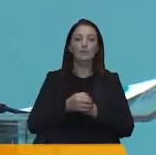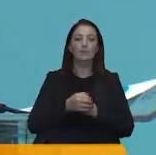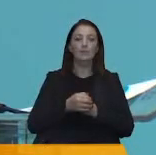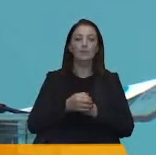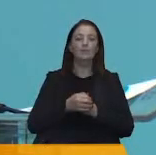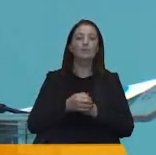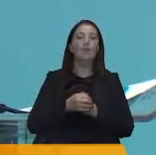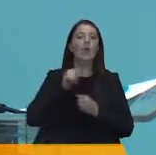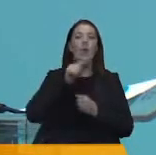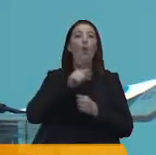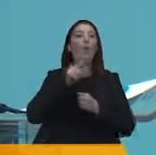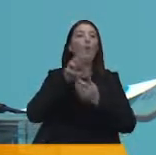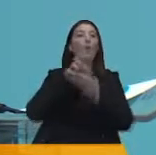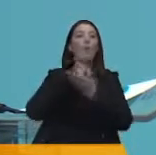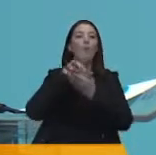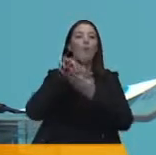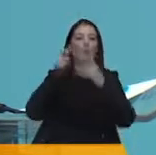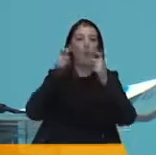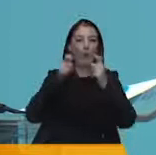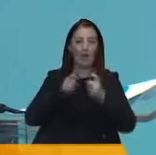yine bölgedeki